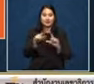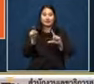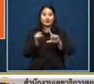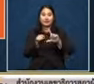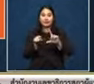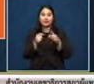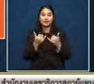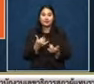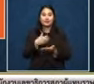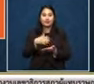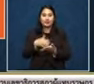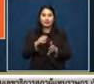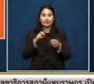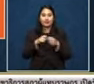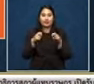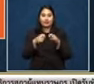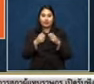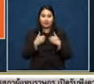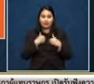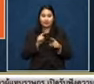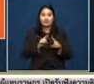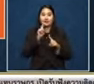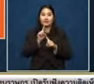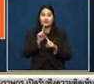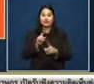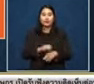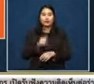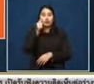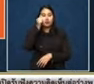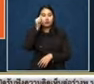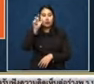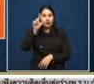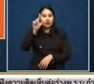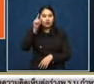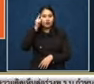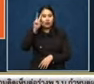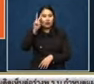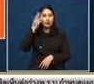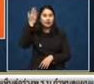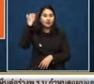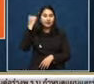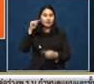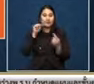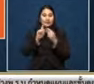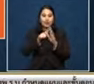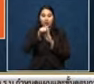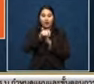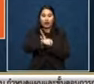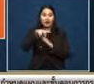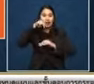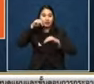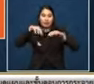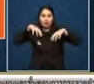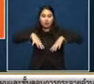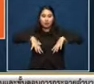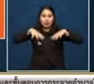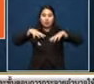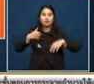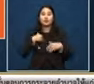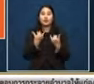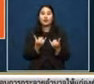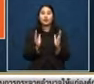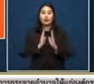ขอปรึกษาหารือผ่านท่านประธานเรื่องที่ 1ช่วง 2-3วันมานี้ฝนตกหนักน้ำท่วมน้ำขังที่จังหวัดนครราชสีมาผมขอขอบคุณและเป็น